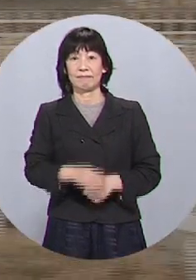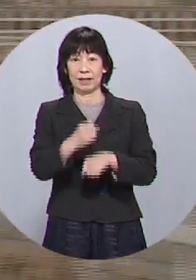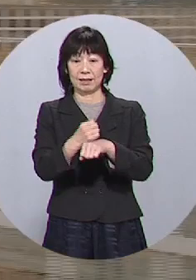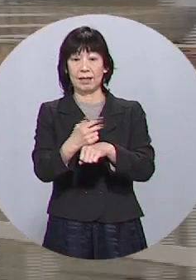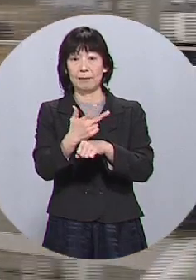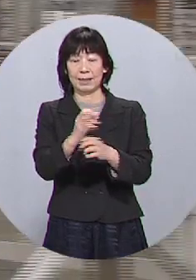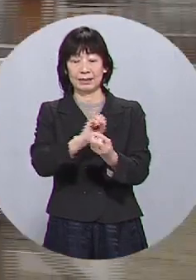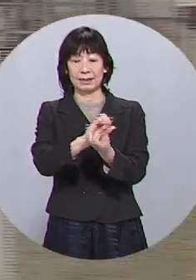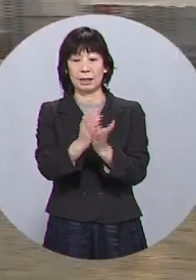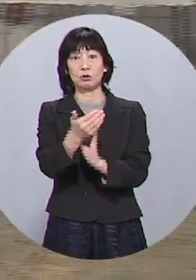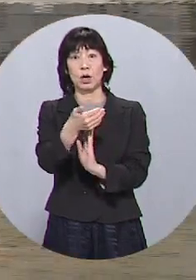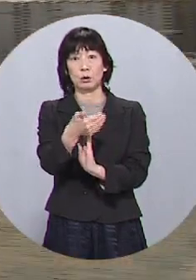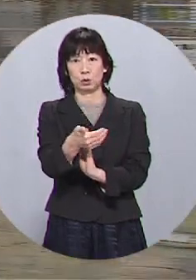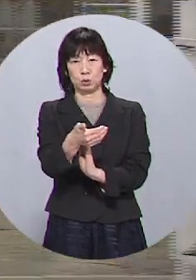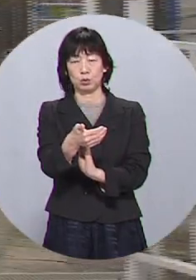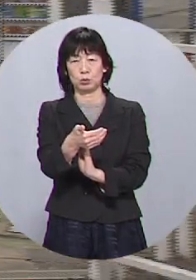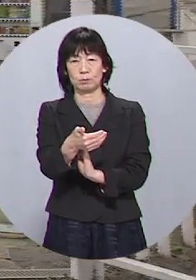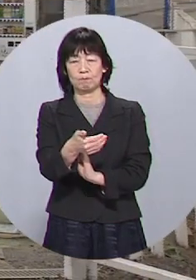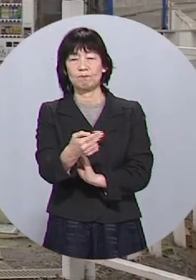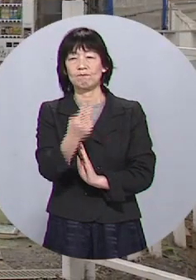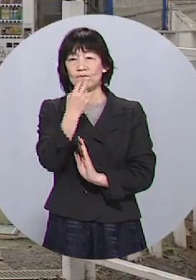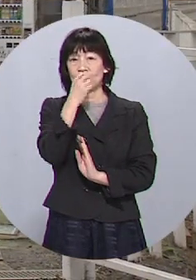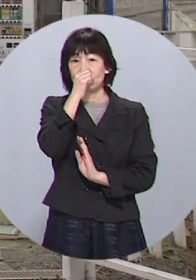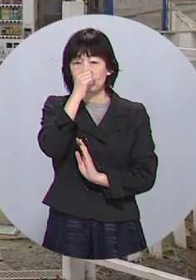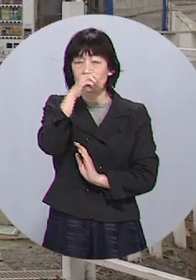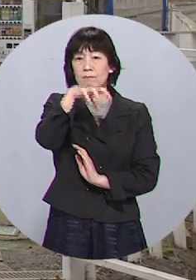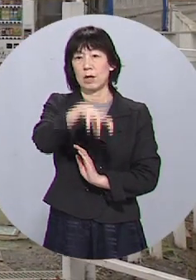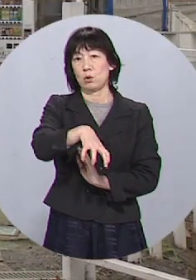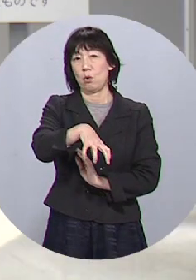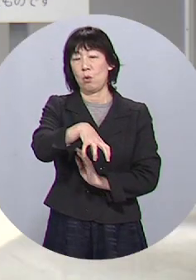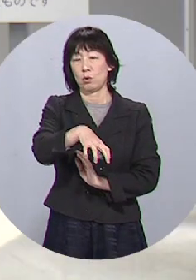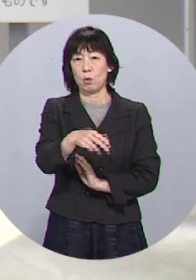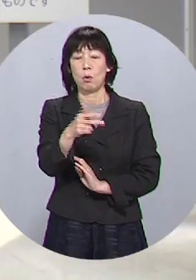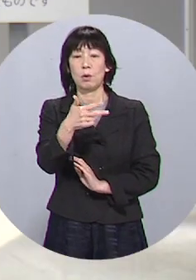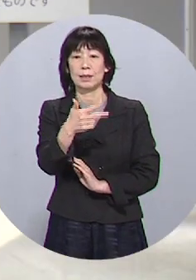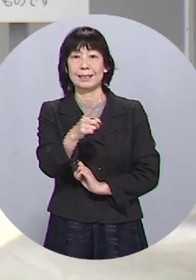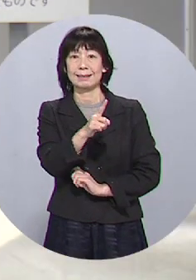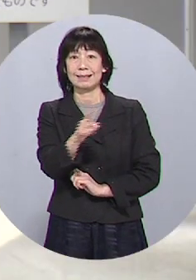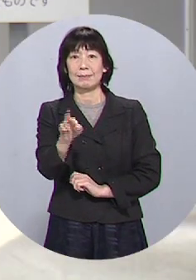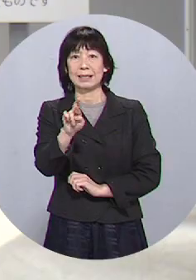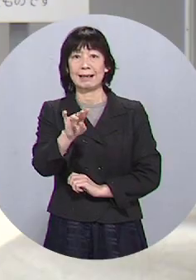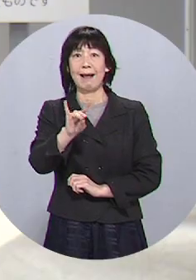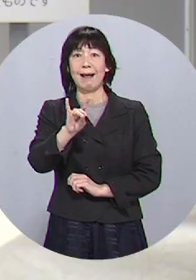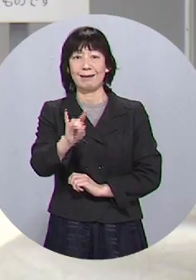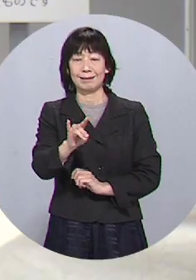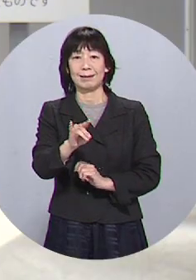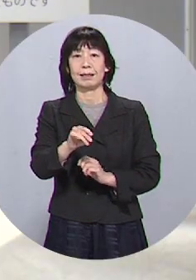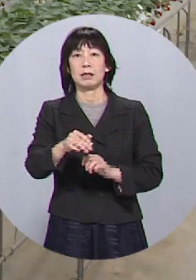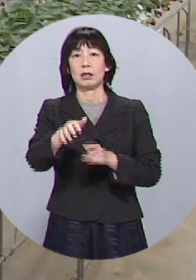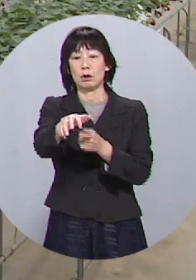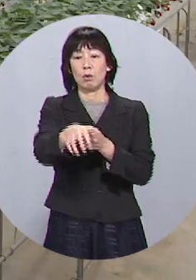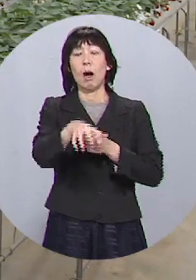さいたま市桜区、のどかな田園風景の一角にあるしびらきファームいちご屋。